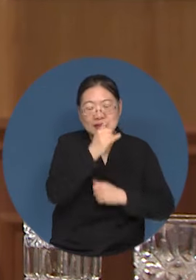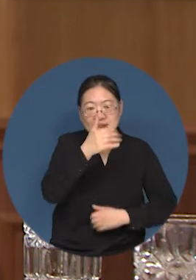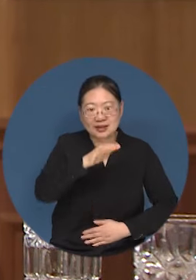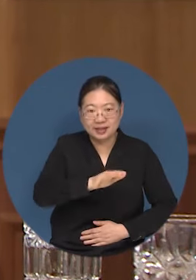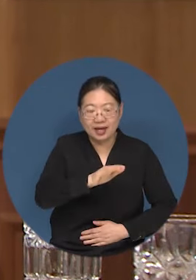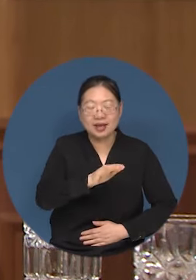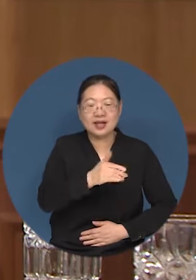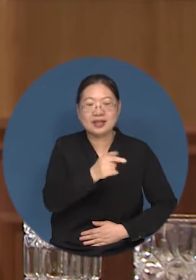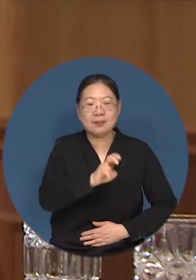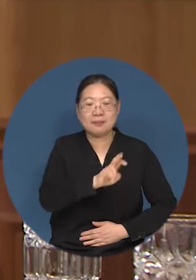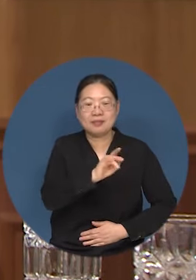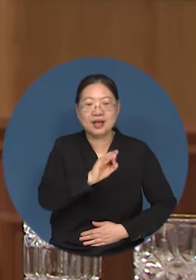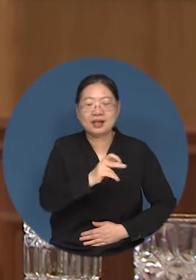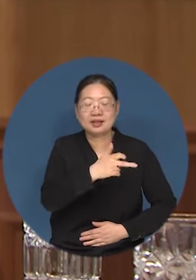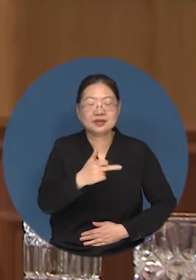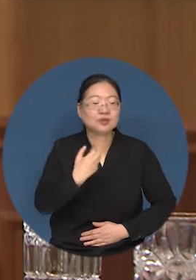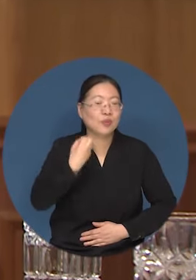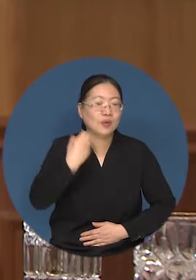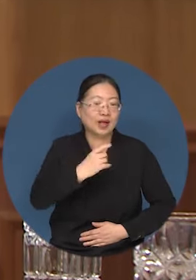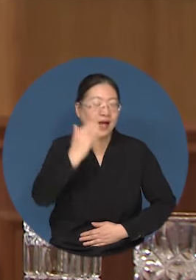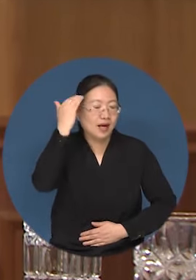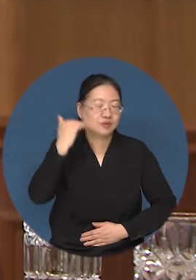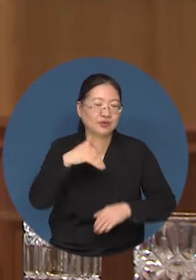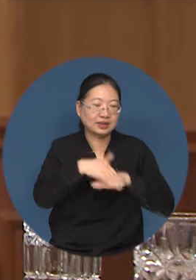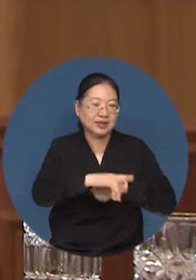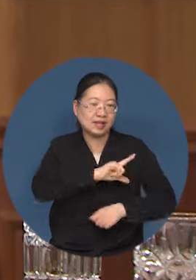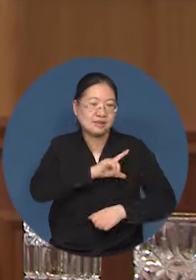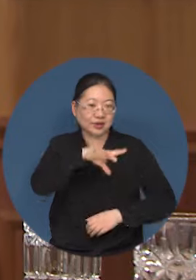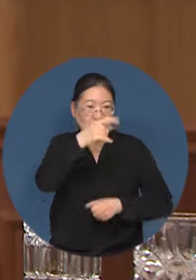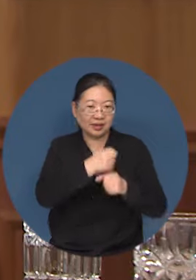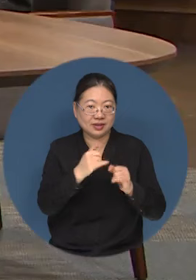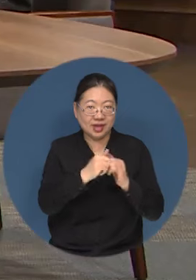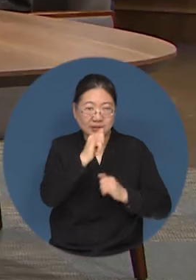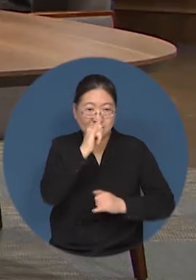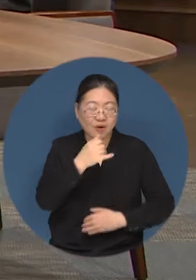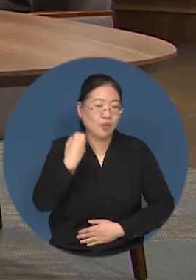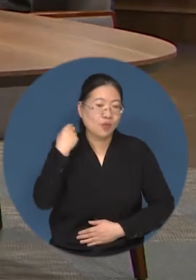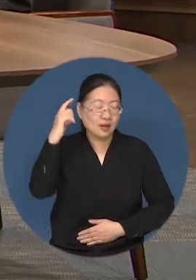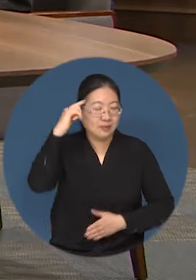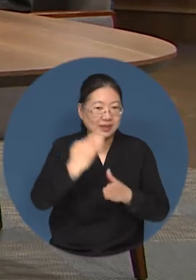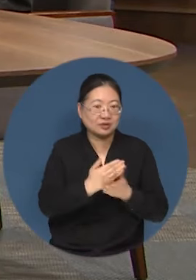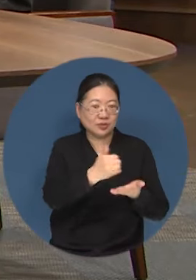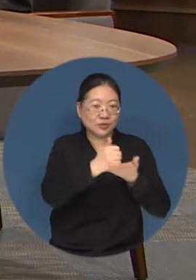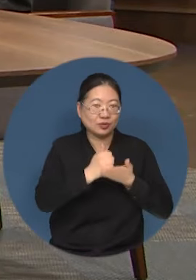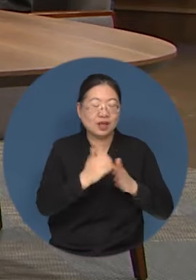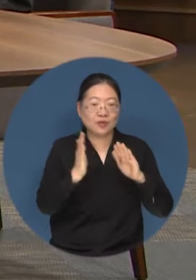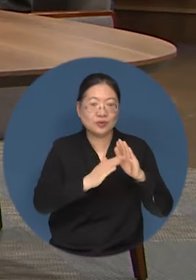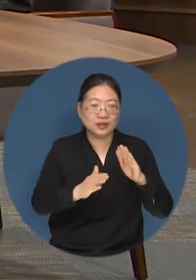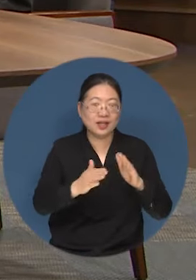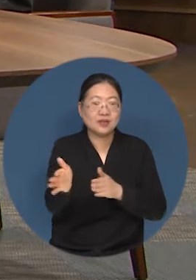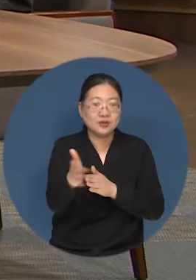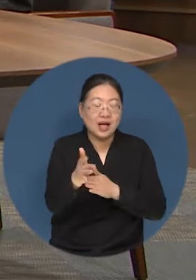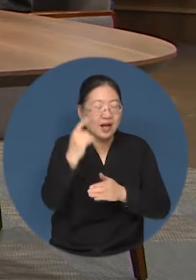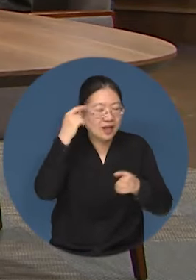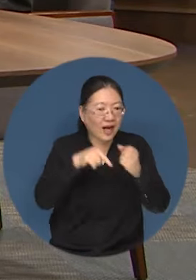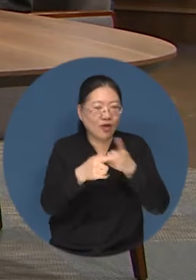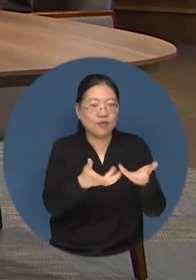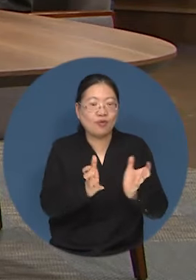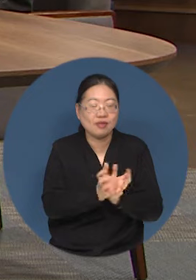돌고래라고 하는 이 한국 이름을 처음 붙이신 분이 있습니다. 고래 박사님 오늘 초대했어요.